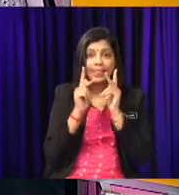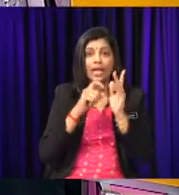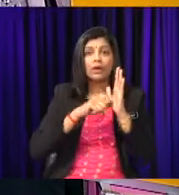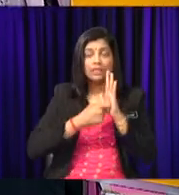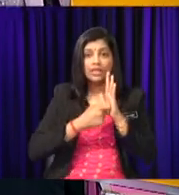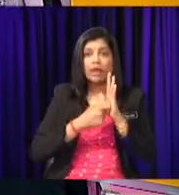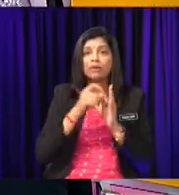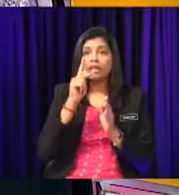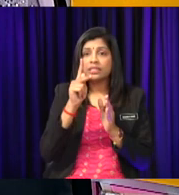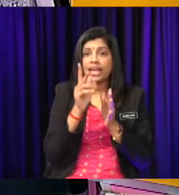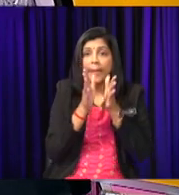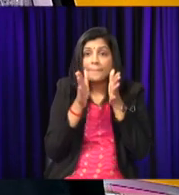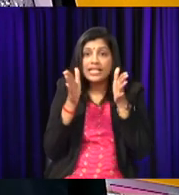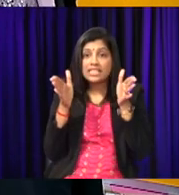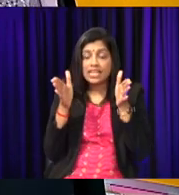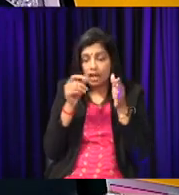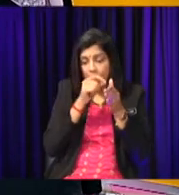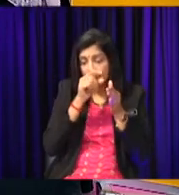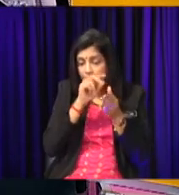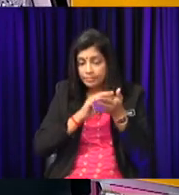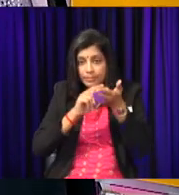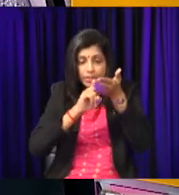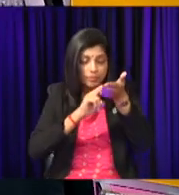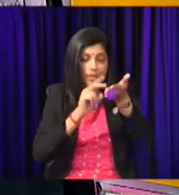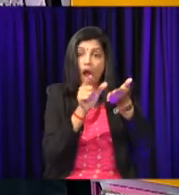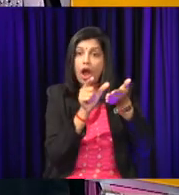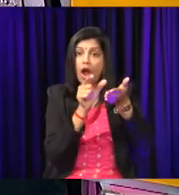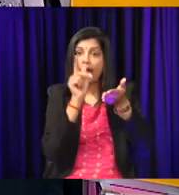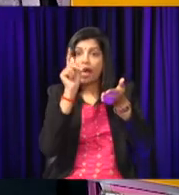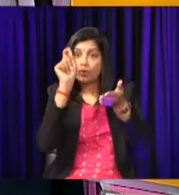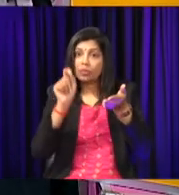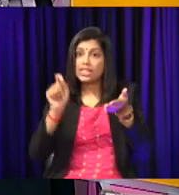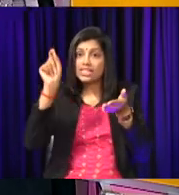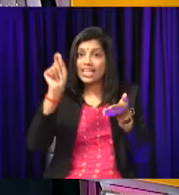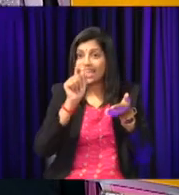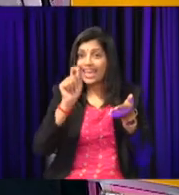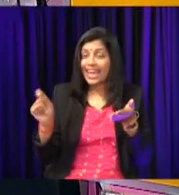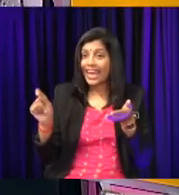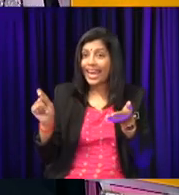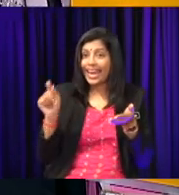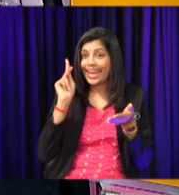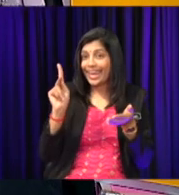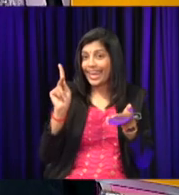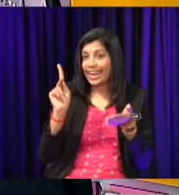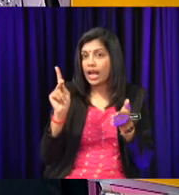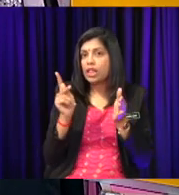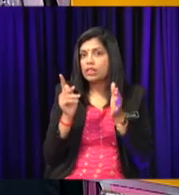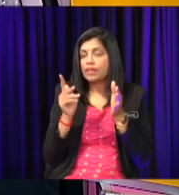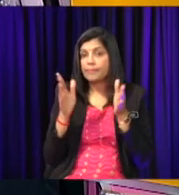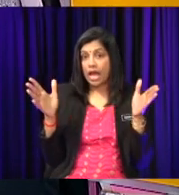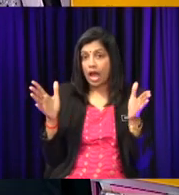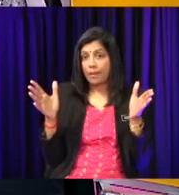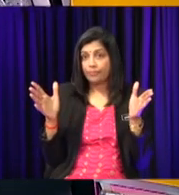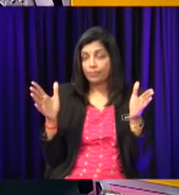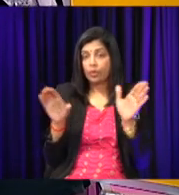di sebelah kata kunci yang biasanya berhuruf tebal atau condong saya